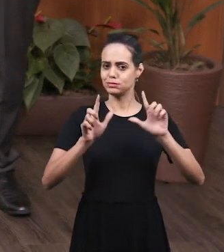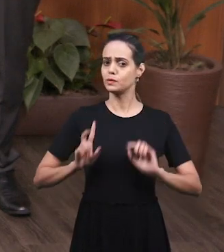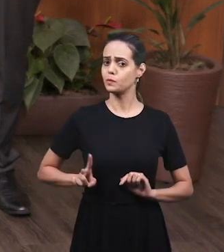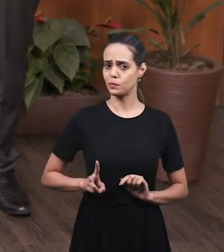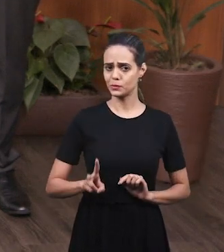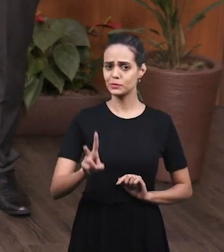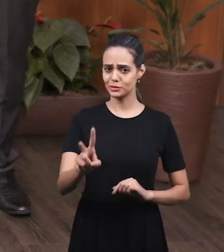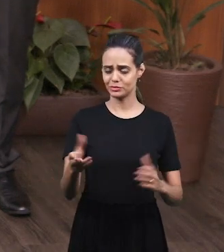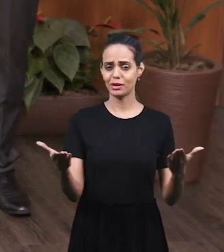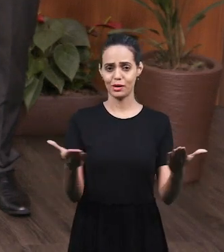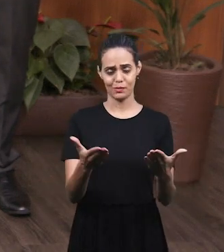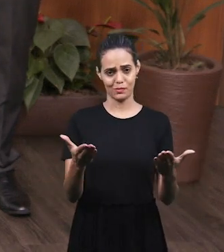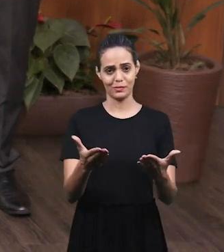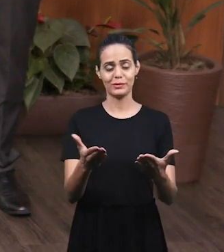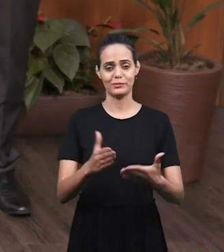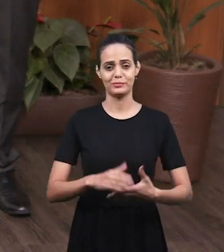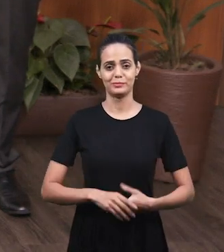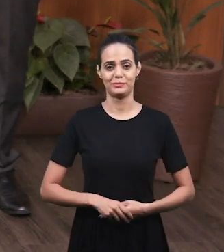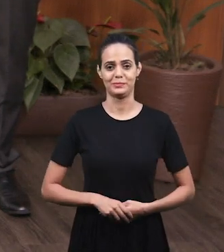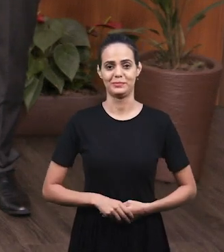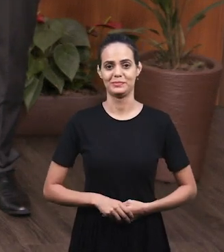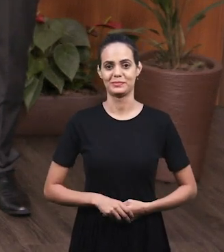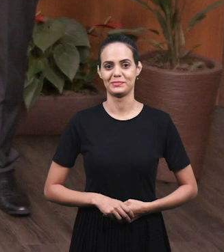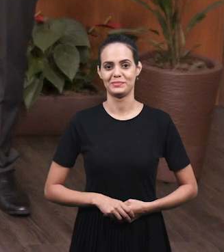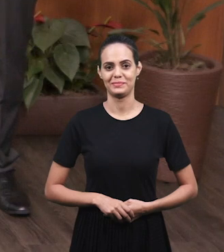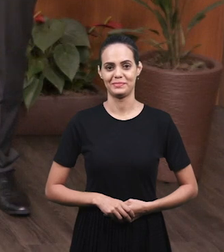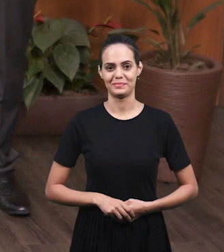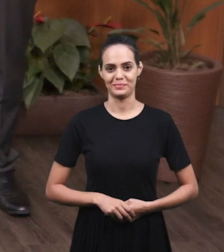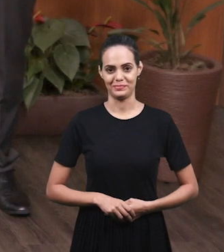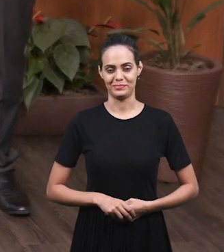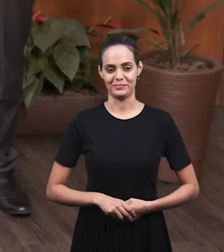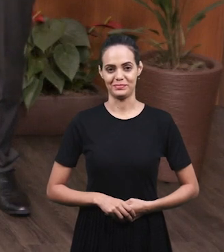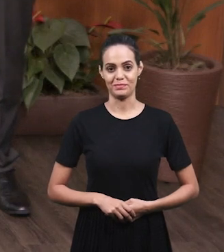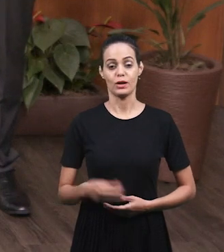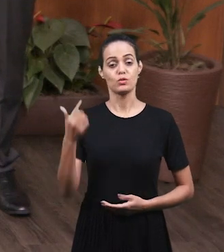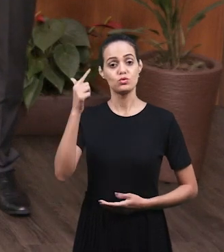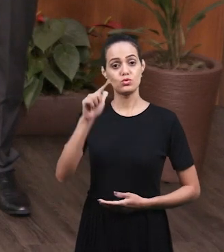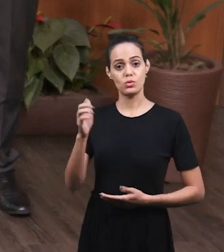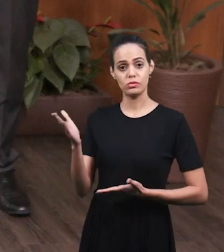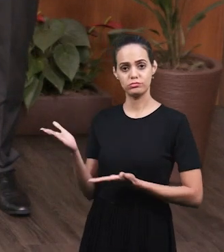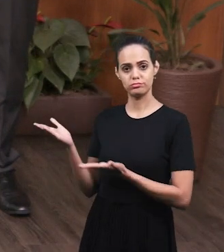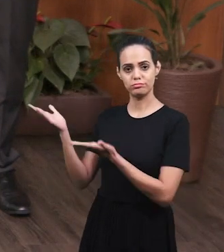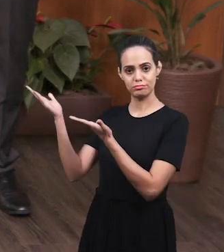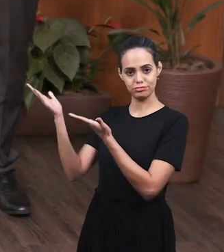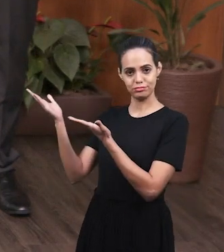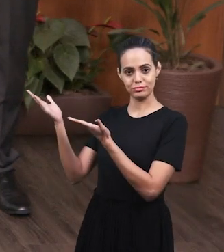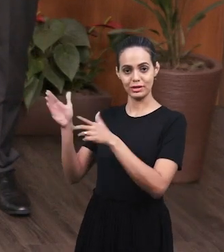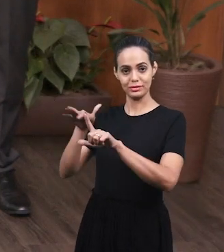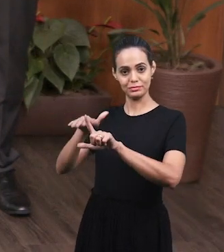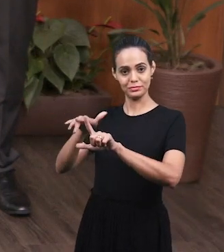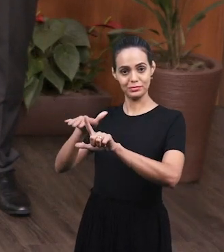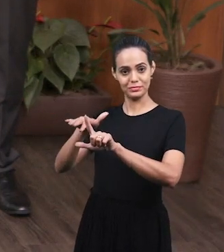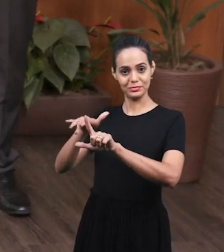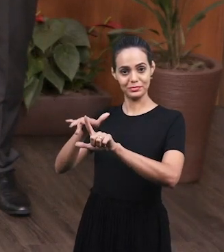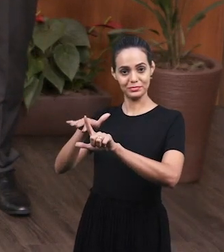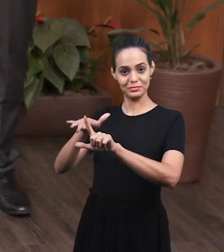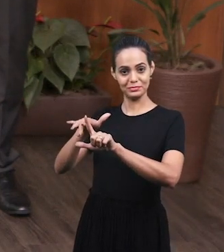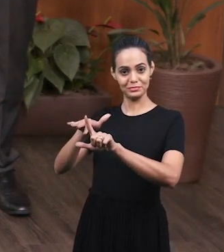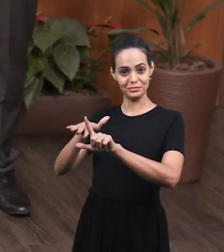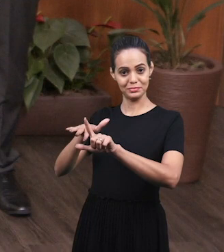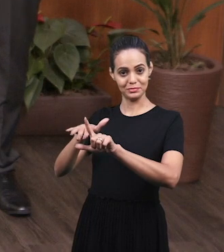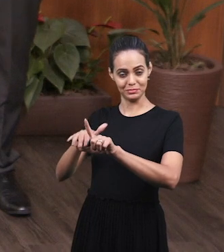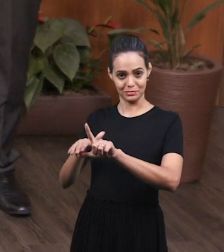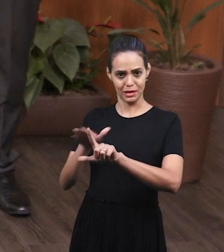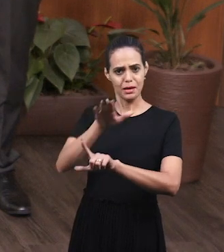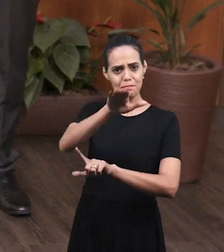les tableaux qui vont suivre. Vous pouvez voir encore une fois à l'écran